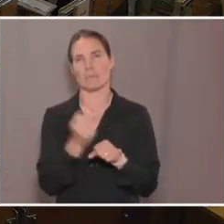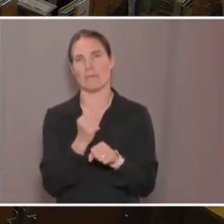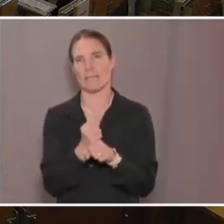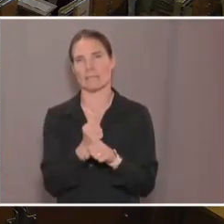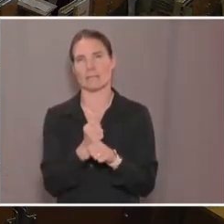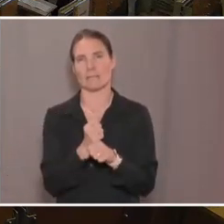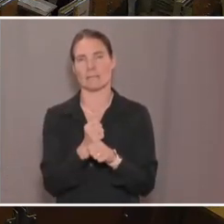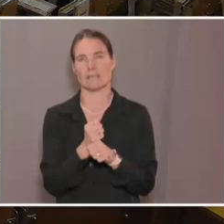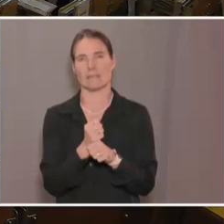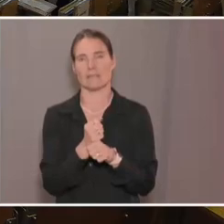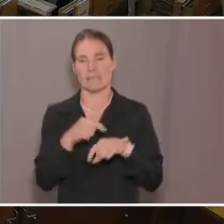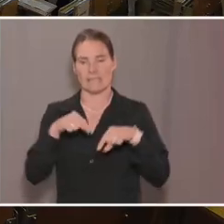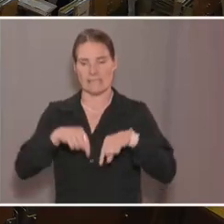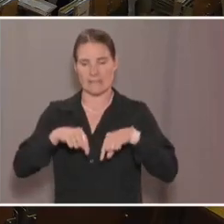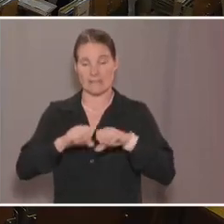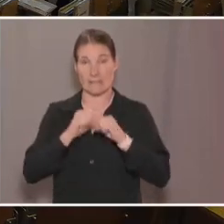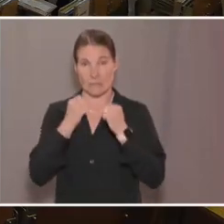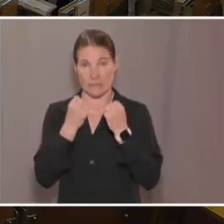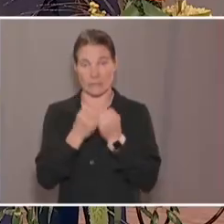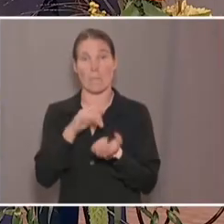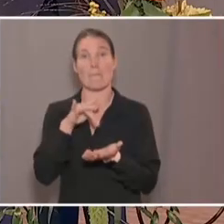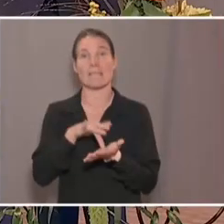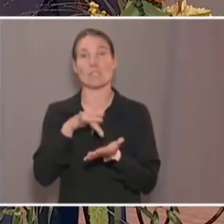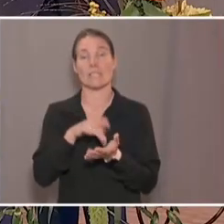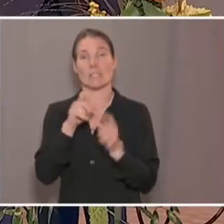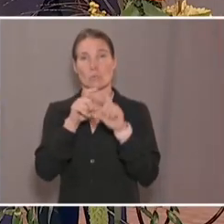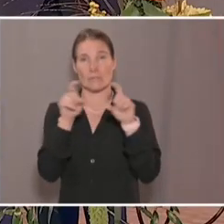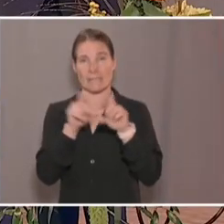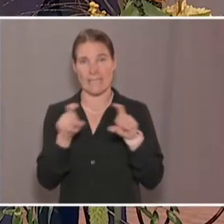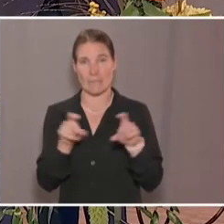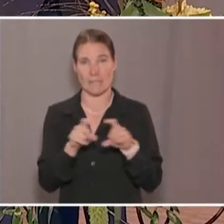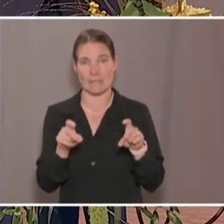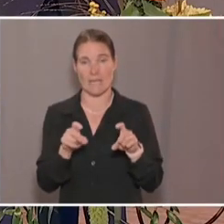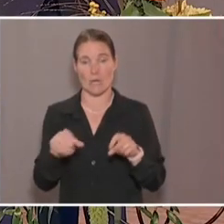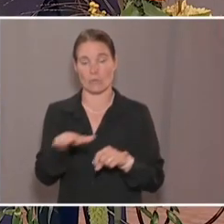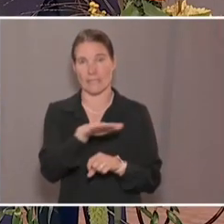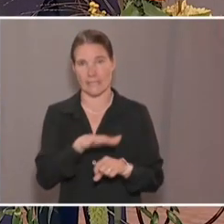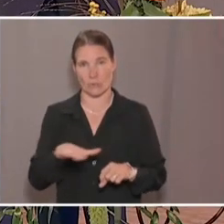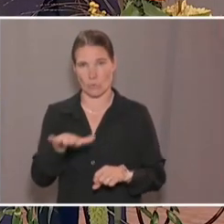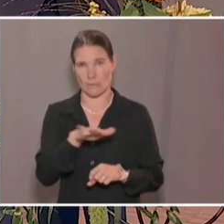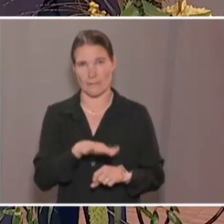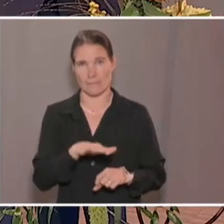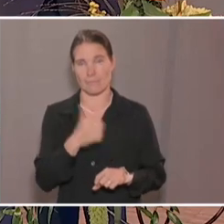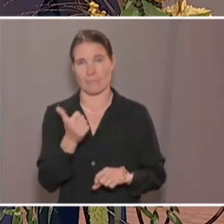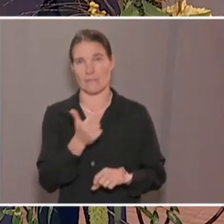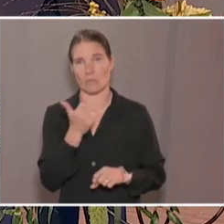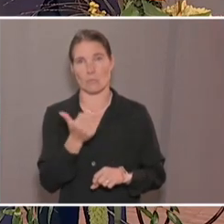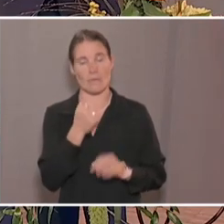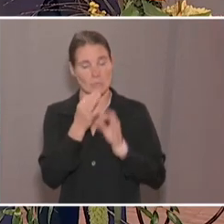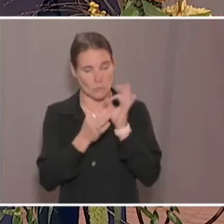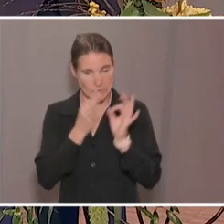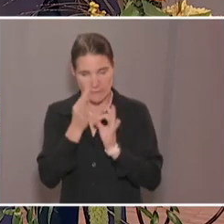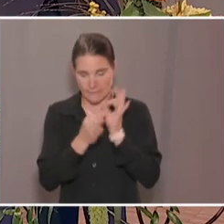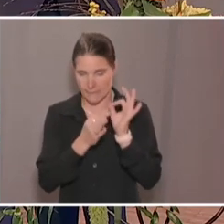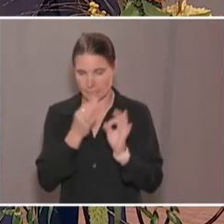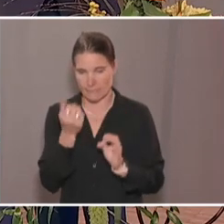wir bekommen, aber hier in diesem Fall haben wir mittelständische Unternehmen gewinnen können aus der Region, die wunderbar funktioniert haben, mit denen